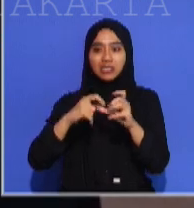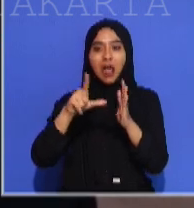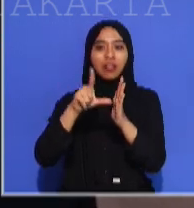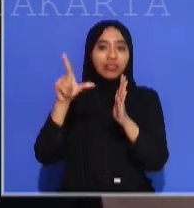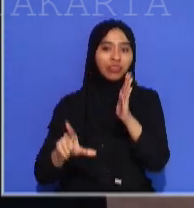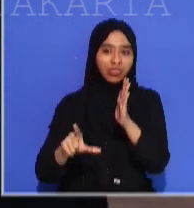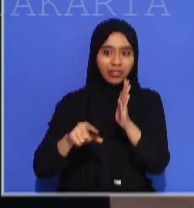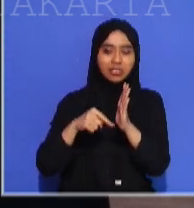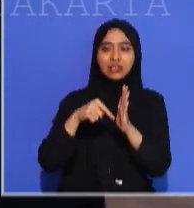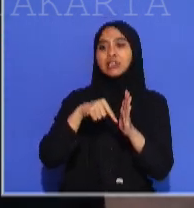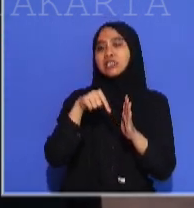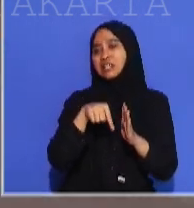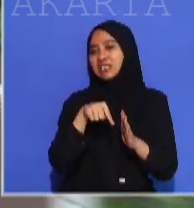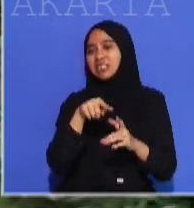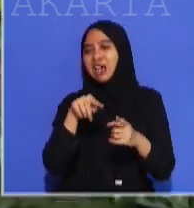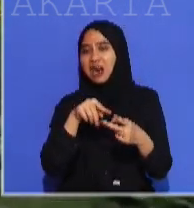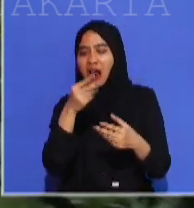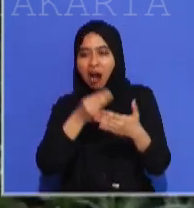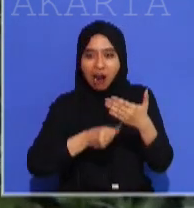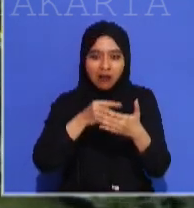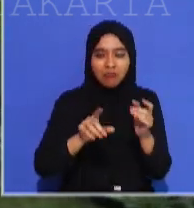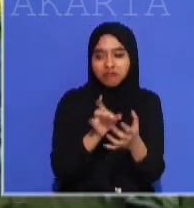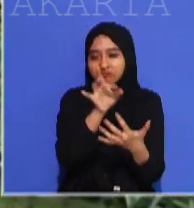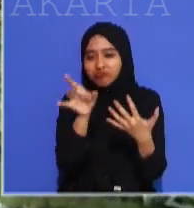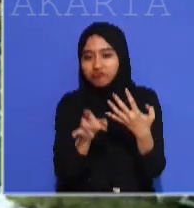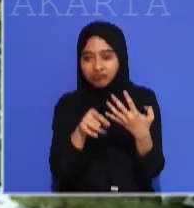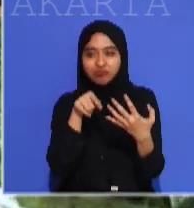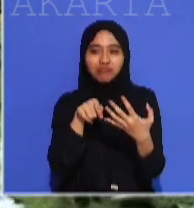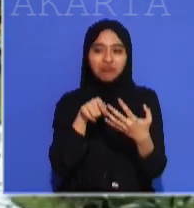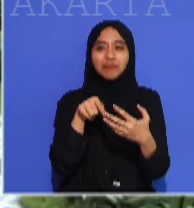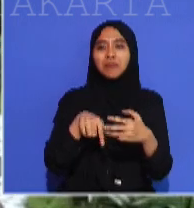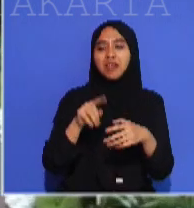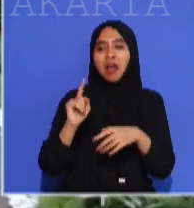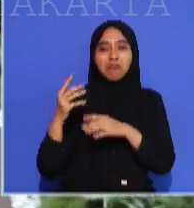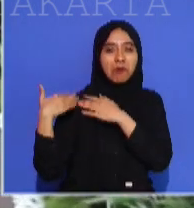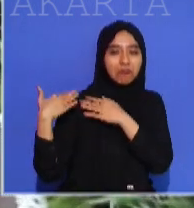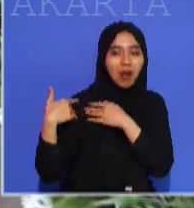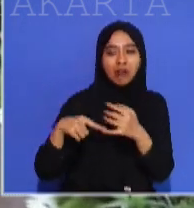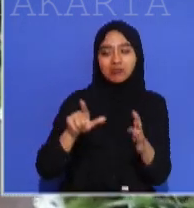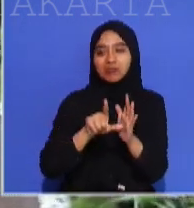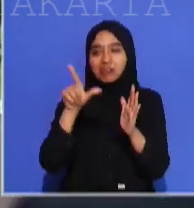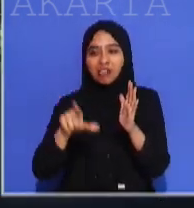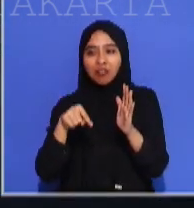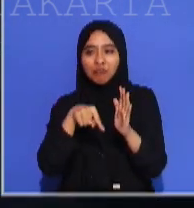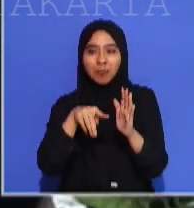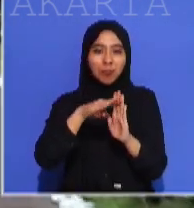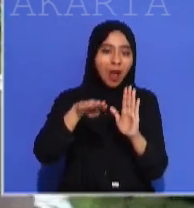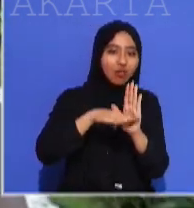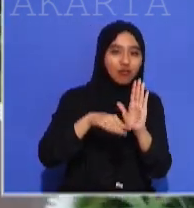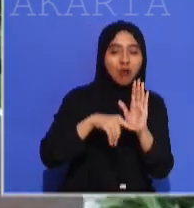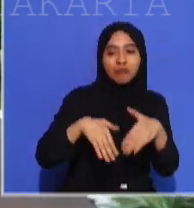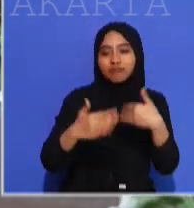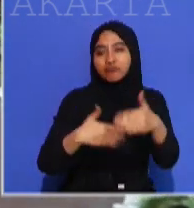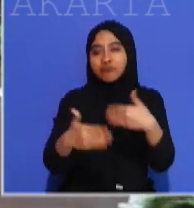Empat pimpinan dewan juga akan menjaga harmoni dengan lembaga eksekutif, mengoptimalkan peran legislasi dengan menghasilkan peraturan daerah yang sesuai